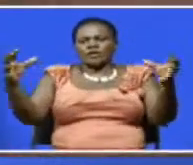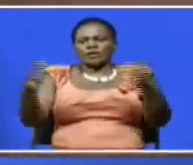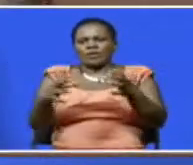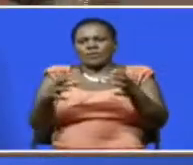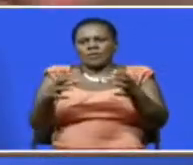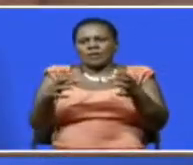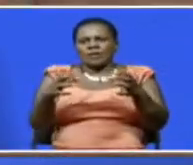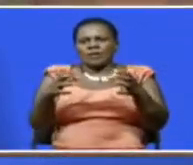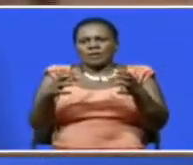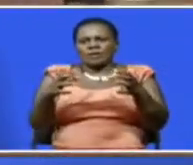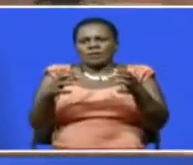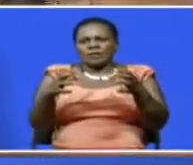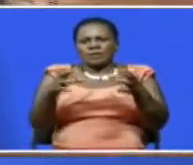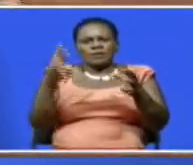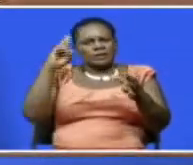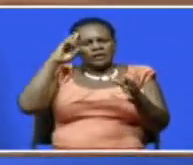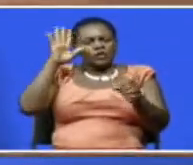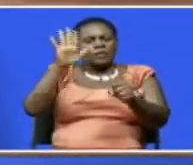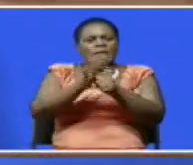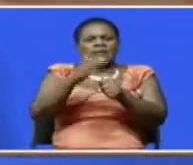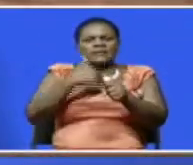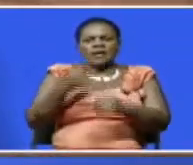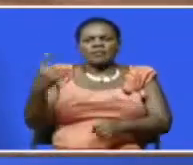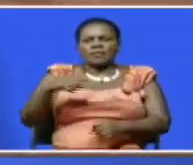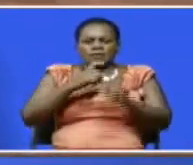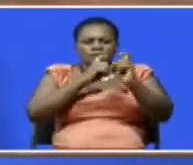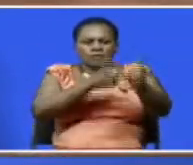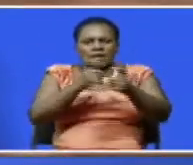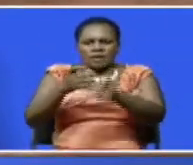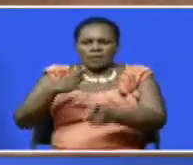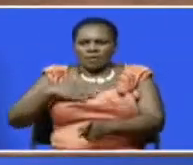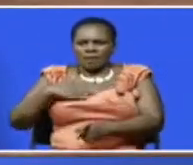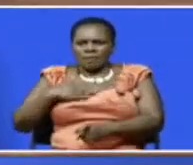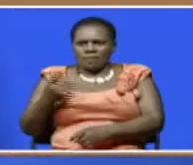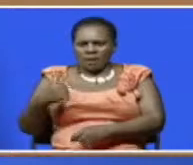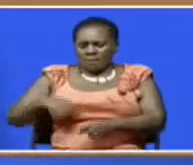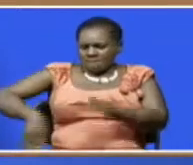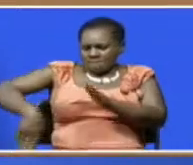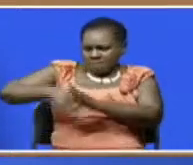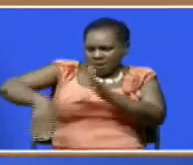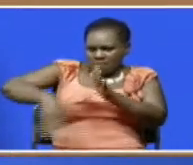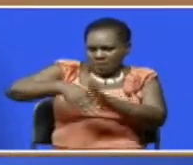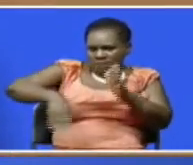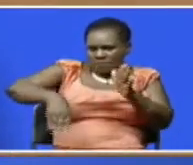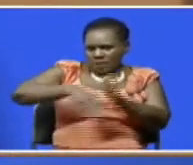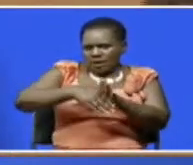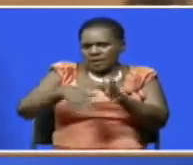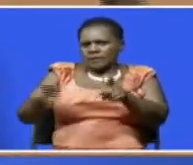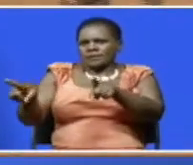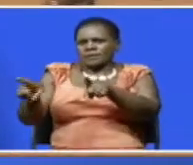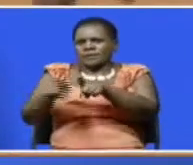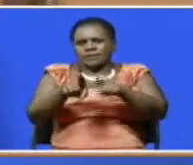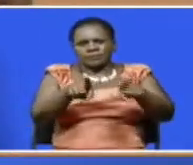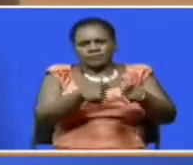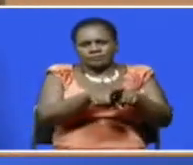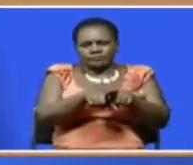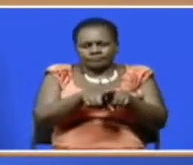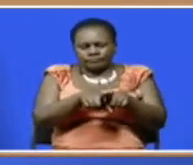sababu tele kuwa hapa. Talenti yangu ni kujani kucheza ball, na pia